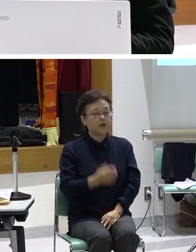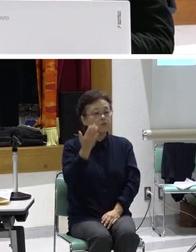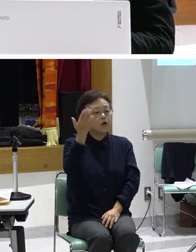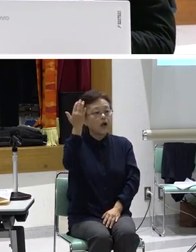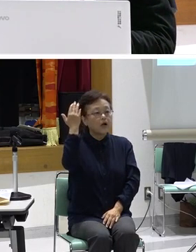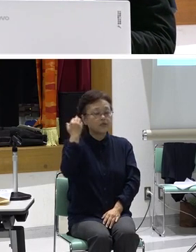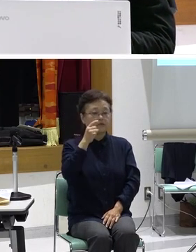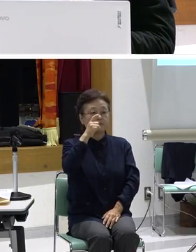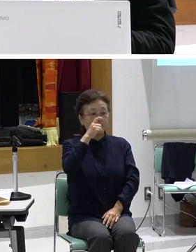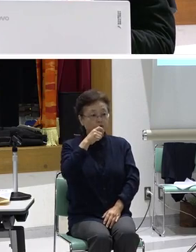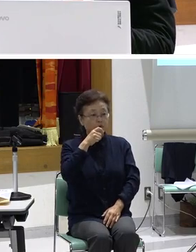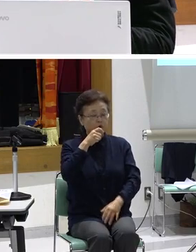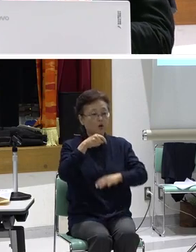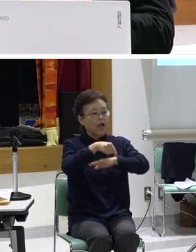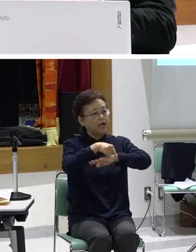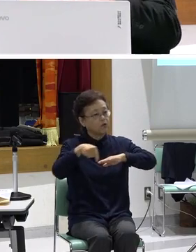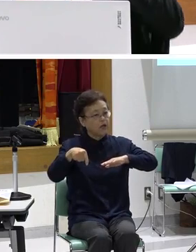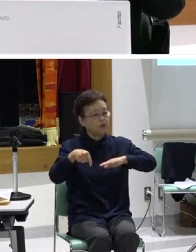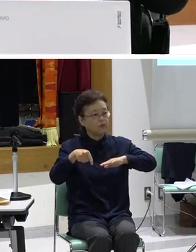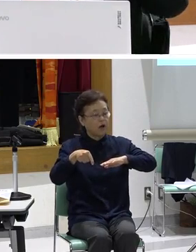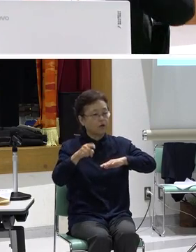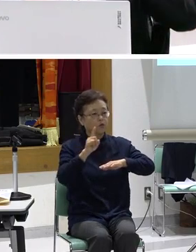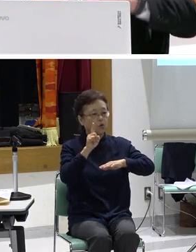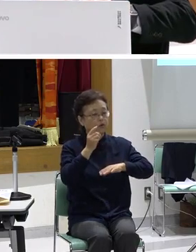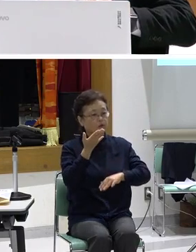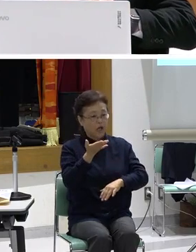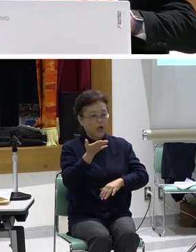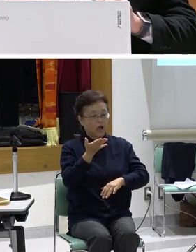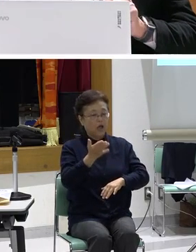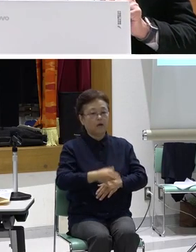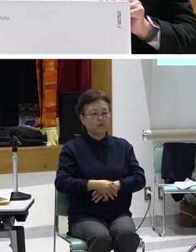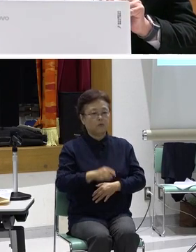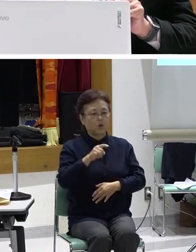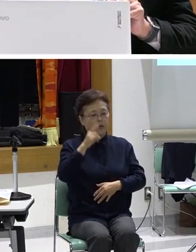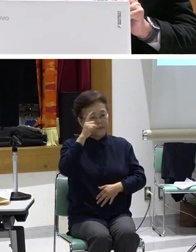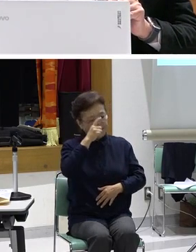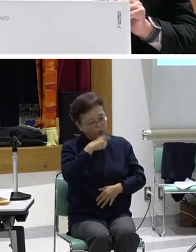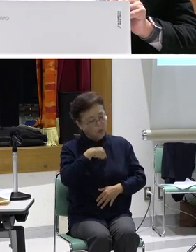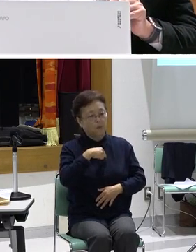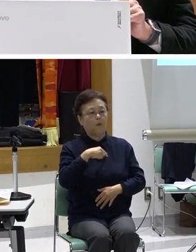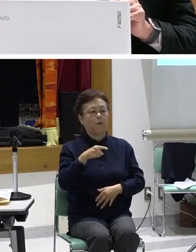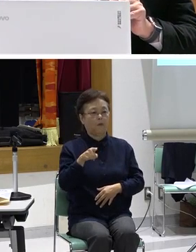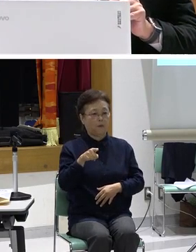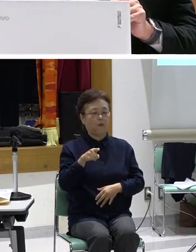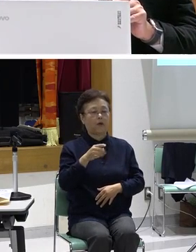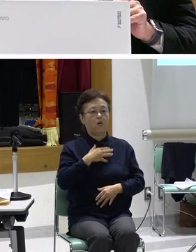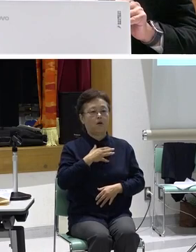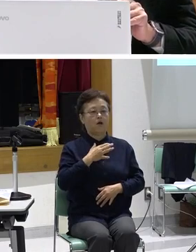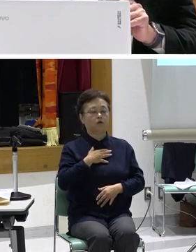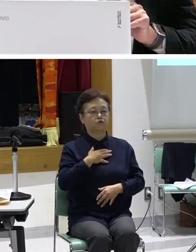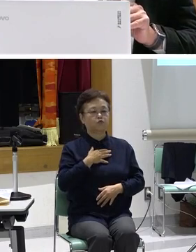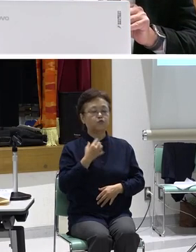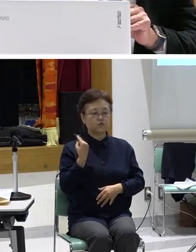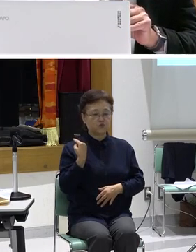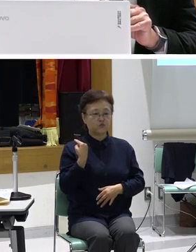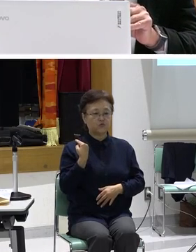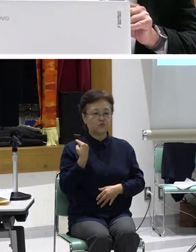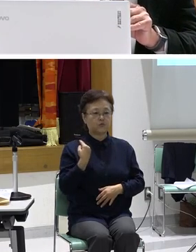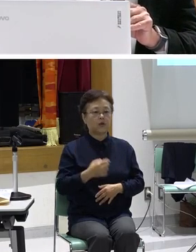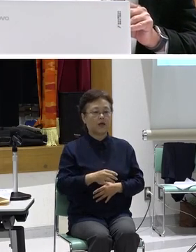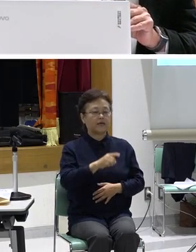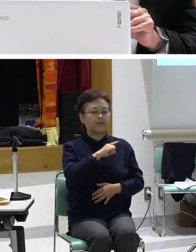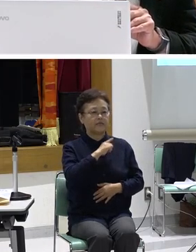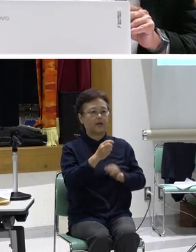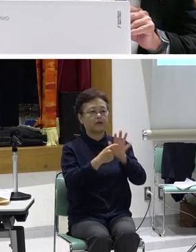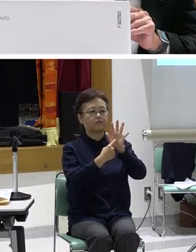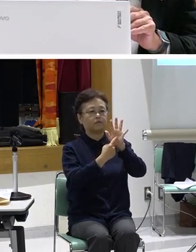直す前のガイドラインどんなものだったか、そのひどさということが分かるの、一番象徴